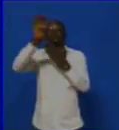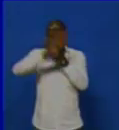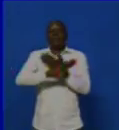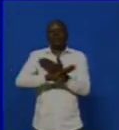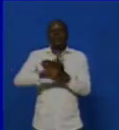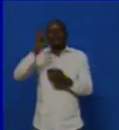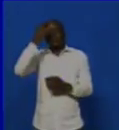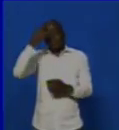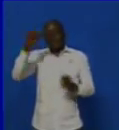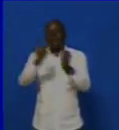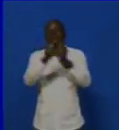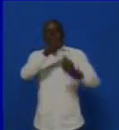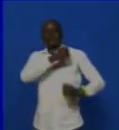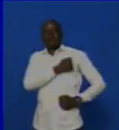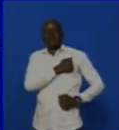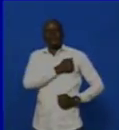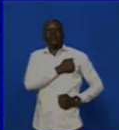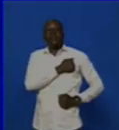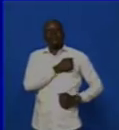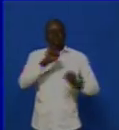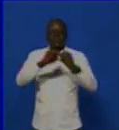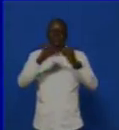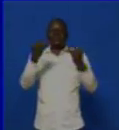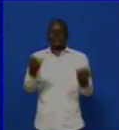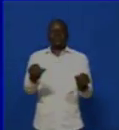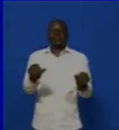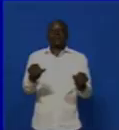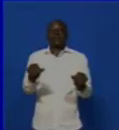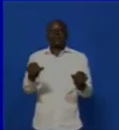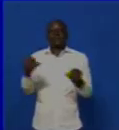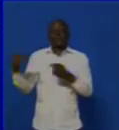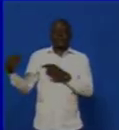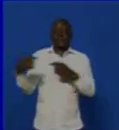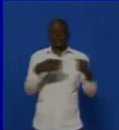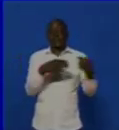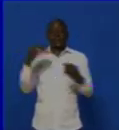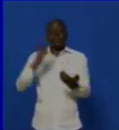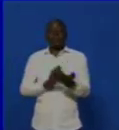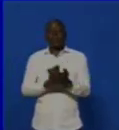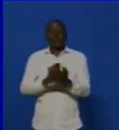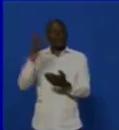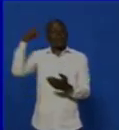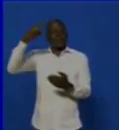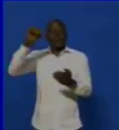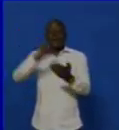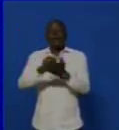l'armée, note aujourd'hui au Fassou, riposte par des frappes aériennes à Gaïri et à